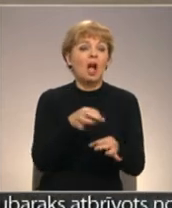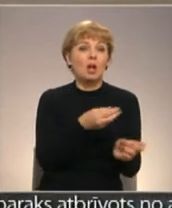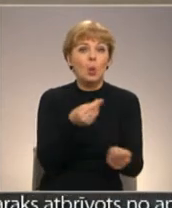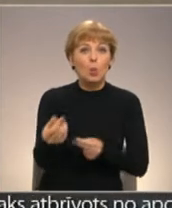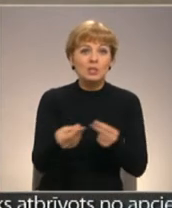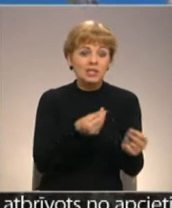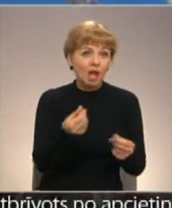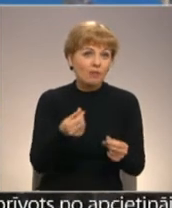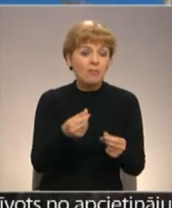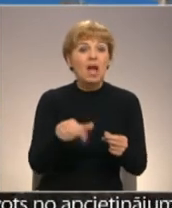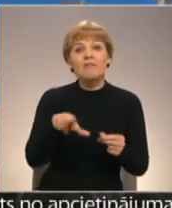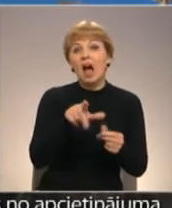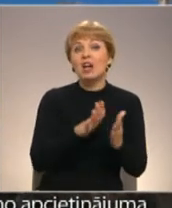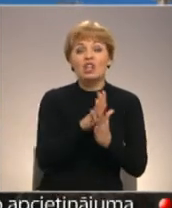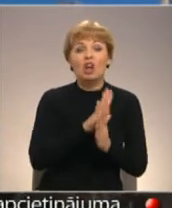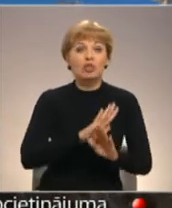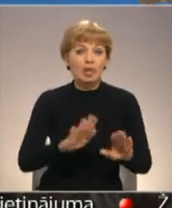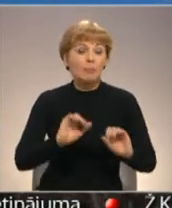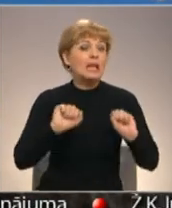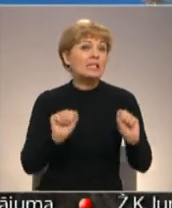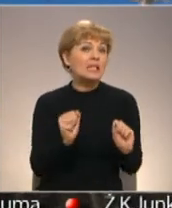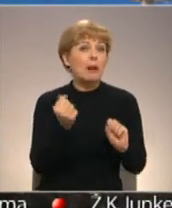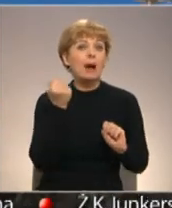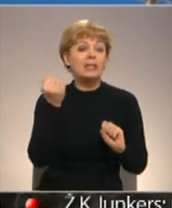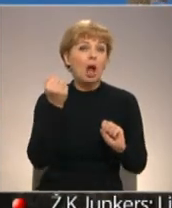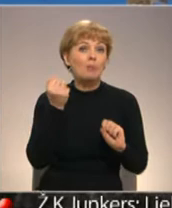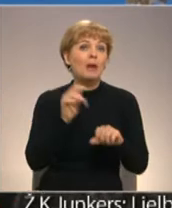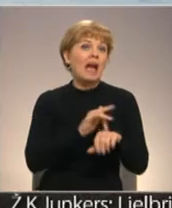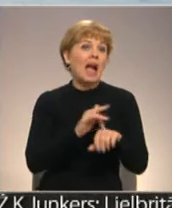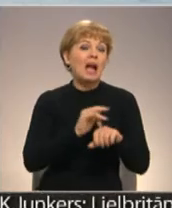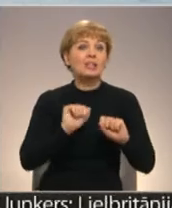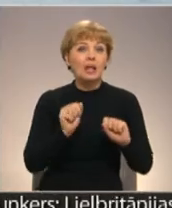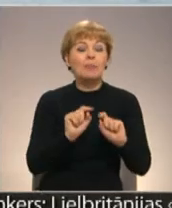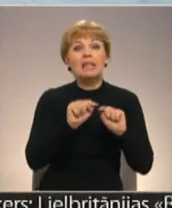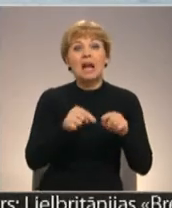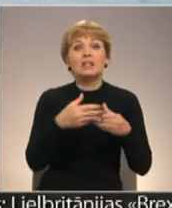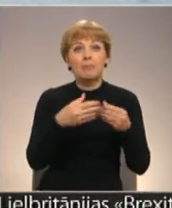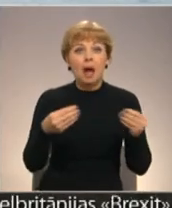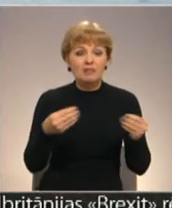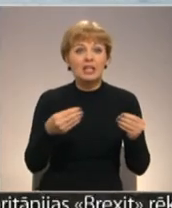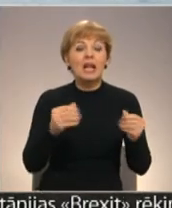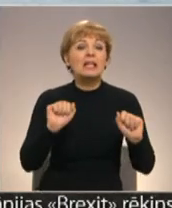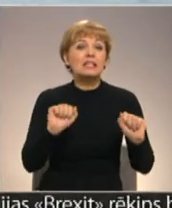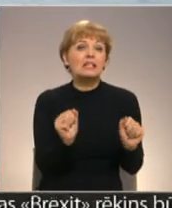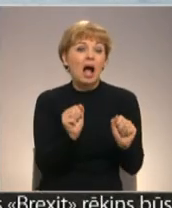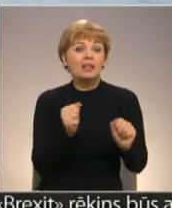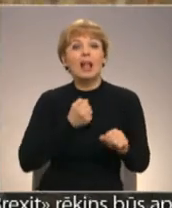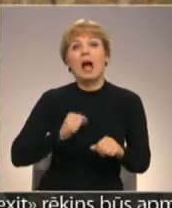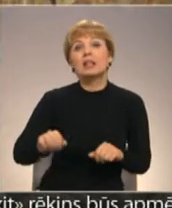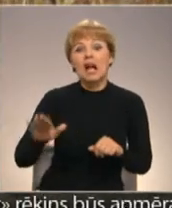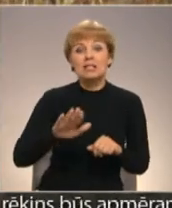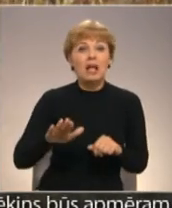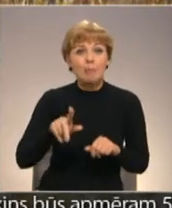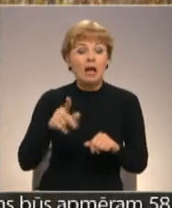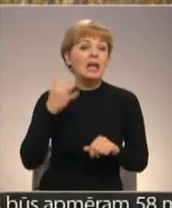nebūs vairāk te. Ja ziemā lielākais draudz ziemājiem ir kailsals, tad iestājoties pavasarim tās ir salnas. Ziemeļlatgales lauksaimnieki gan cer, ka tās